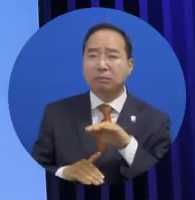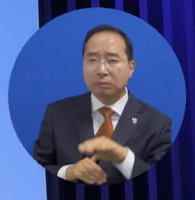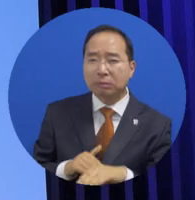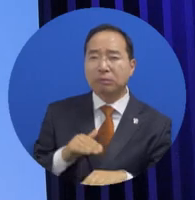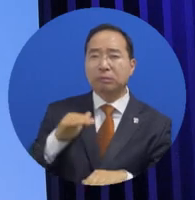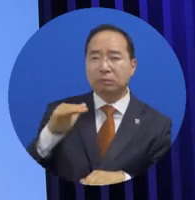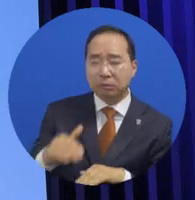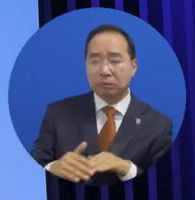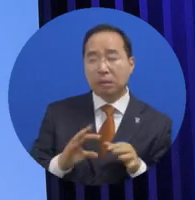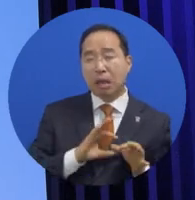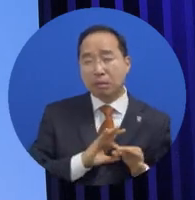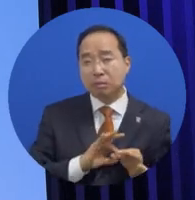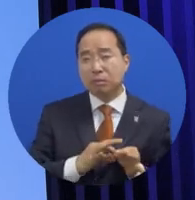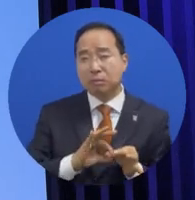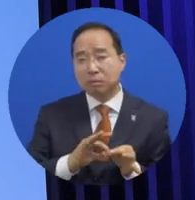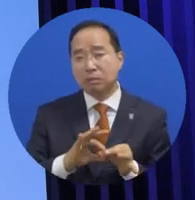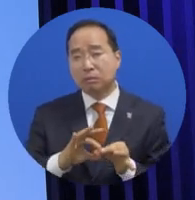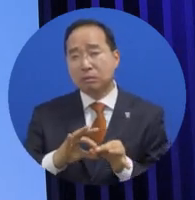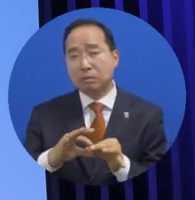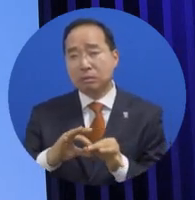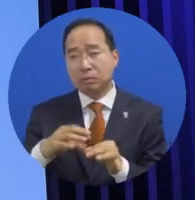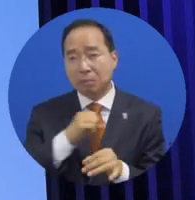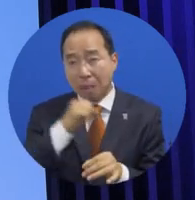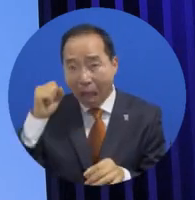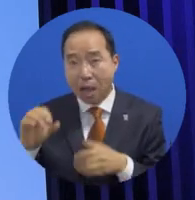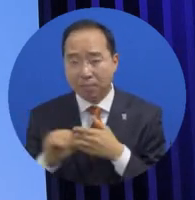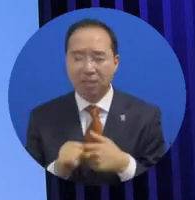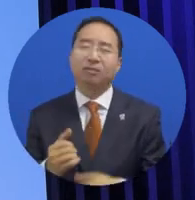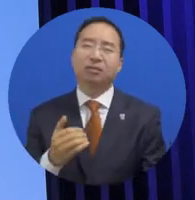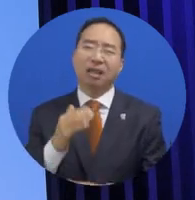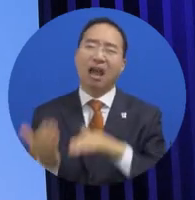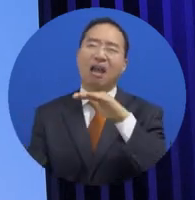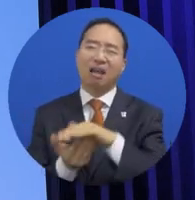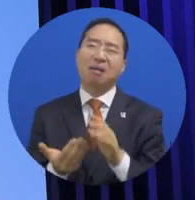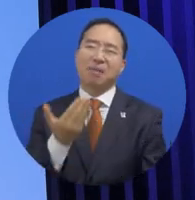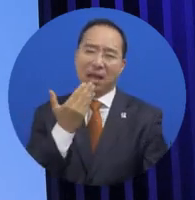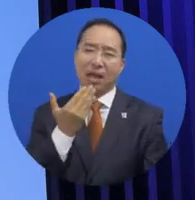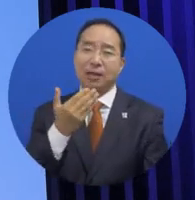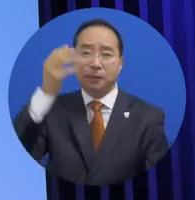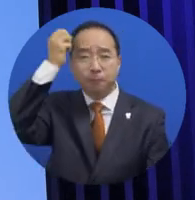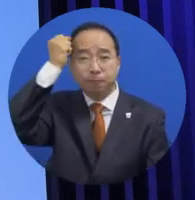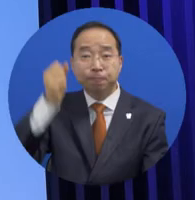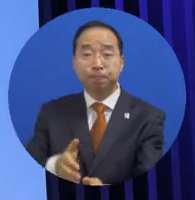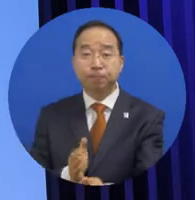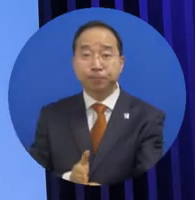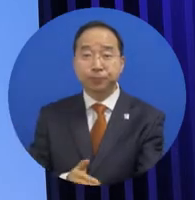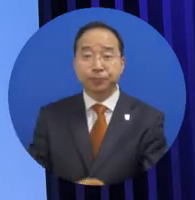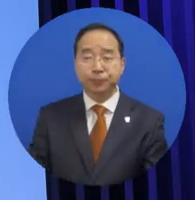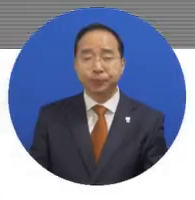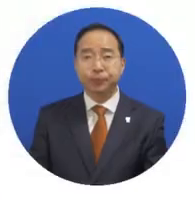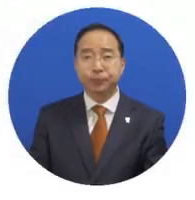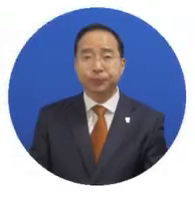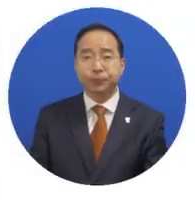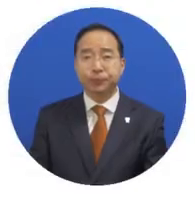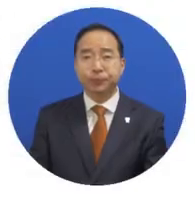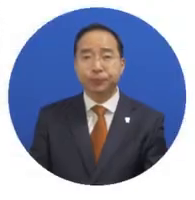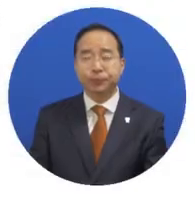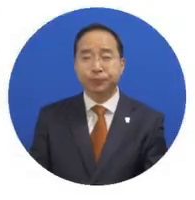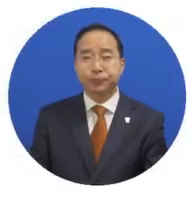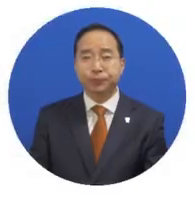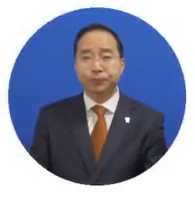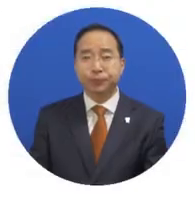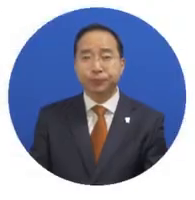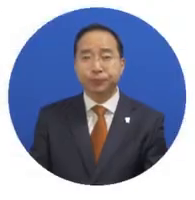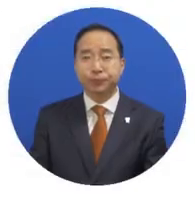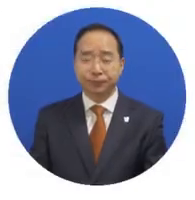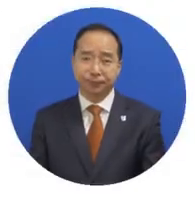하고 그렇지만 꾸준히 해내면 할 수 있다라는 것을 여러분들이 꼭 기억하셨으면 좋겠습니다. 나는